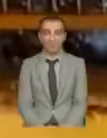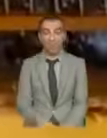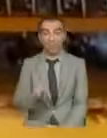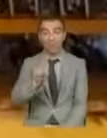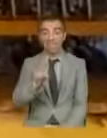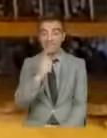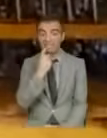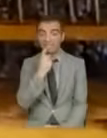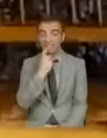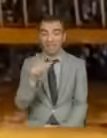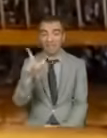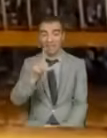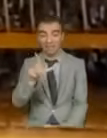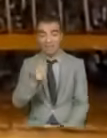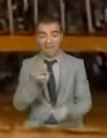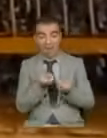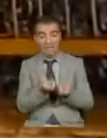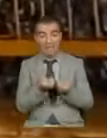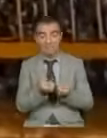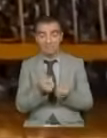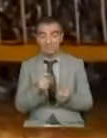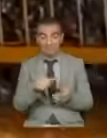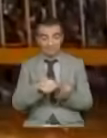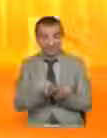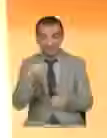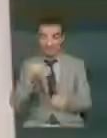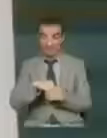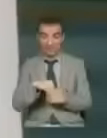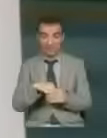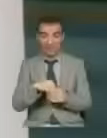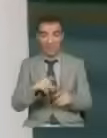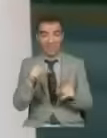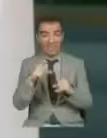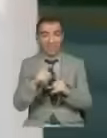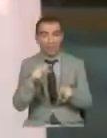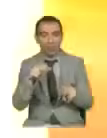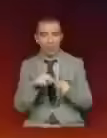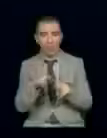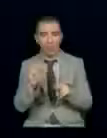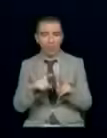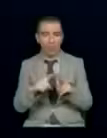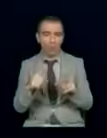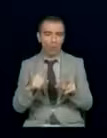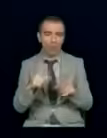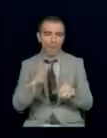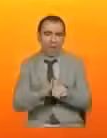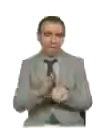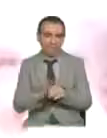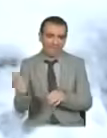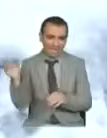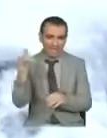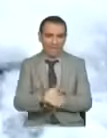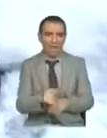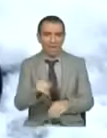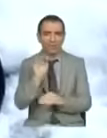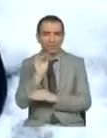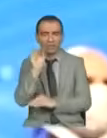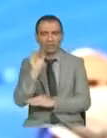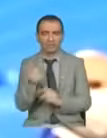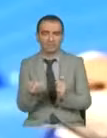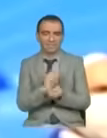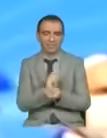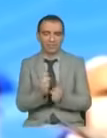...12 yaşında lise eğitimini tamamlamak için Demokratik Kongo'dan Kayseri'ye geldi, hayatı